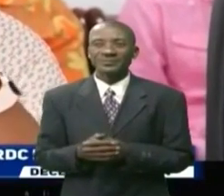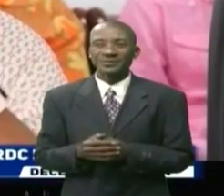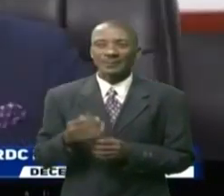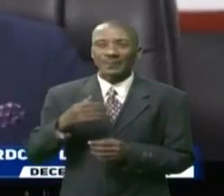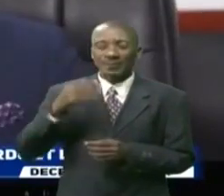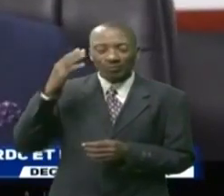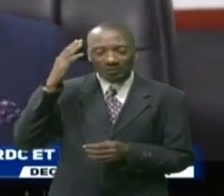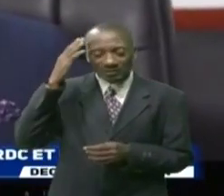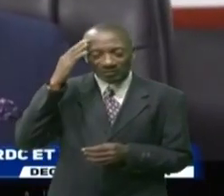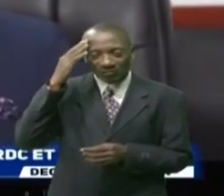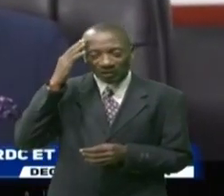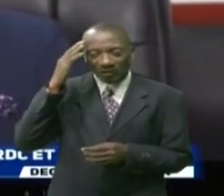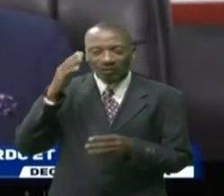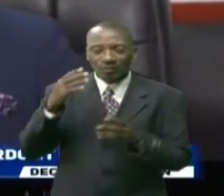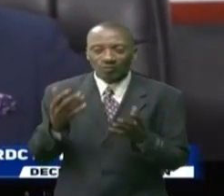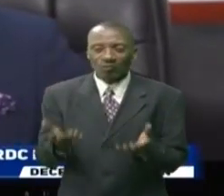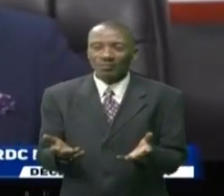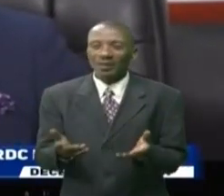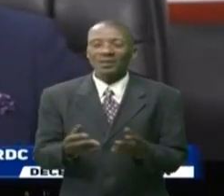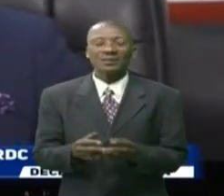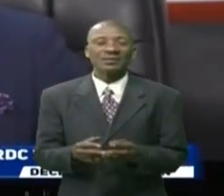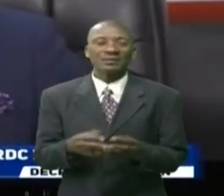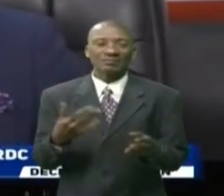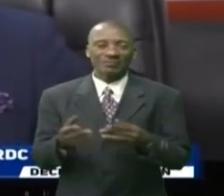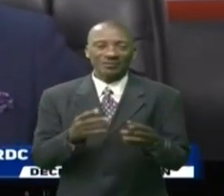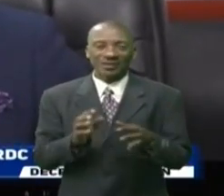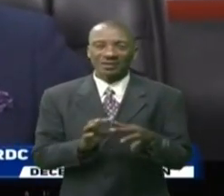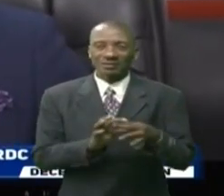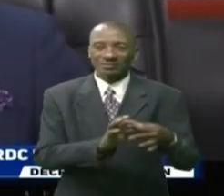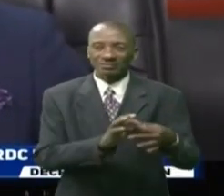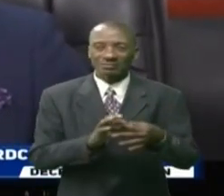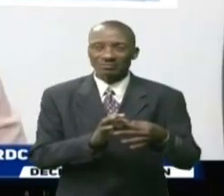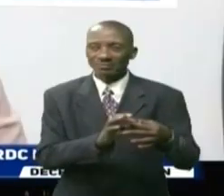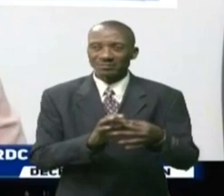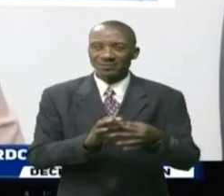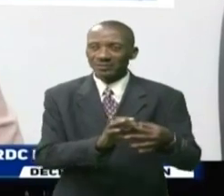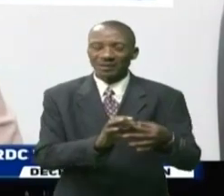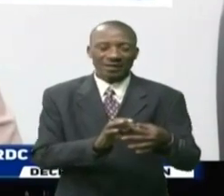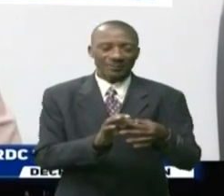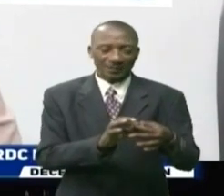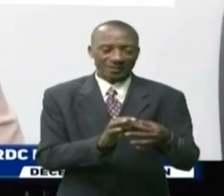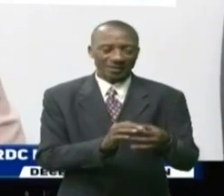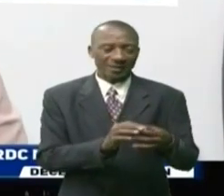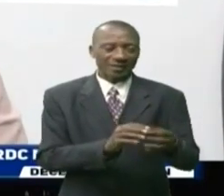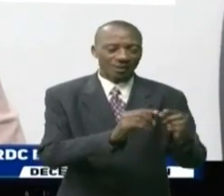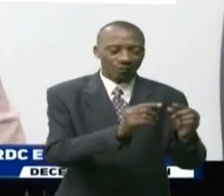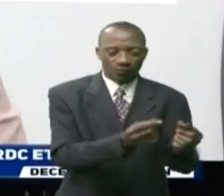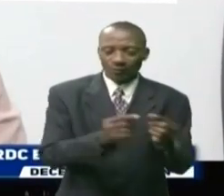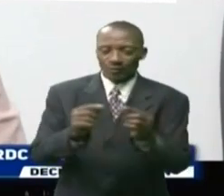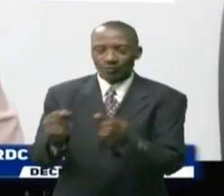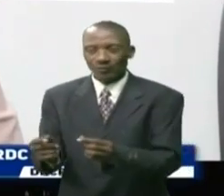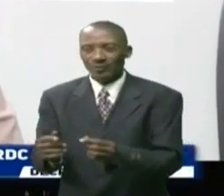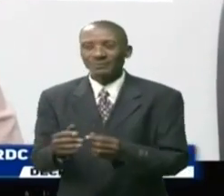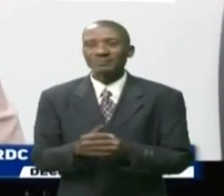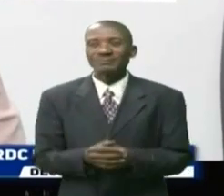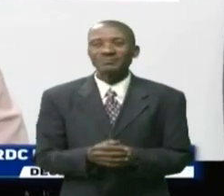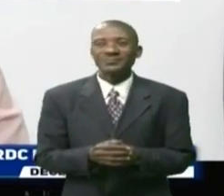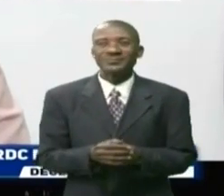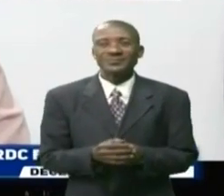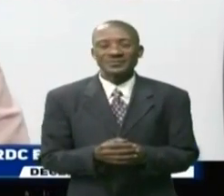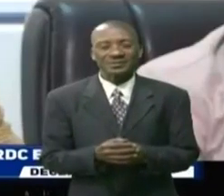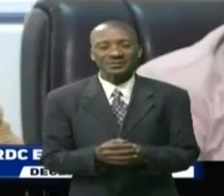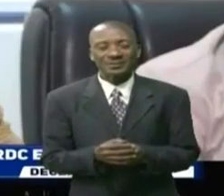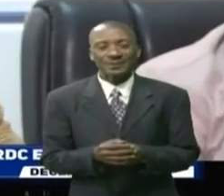solidarité dans un cadre de partenariat entre la France et la RDC. Les CFOC proposent de mutualiser les compétences